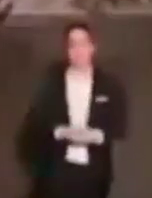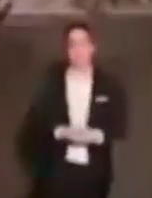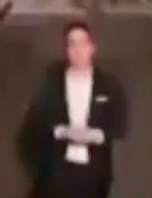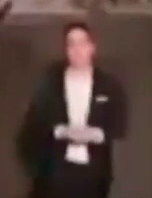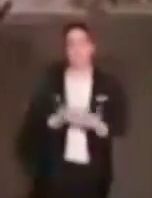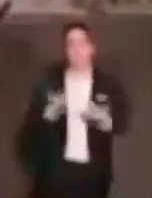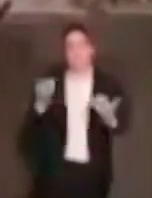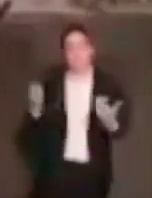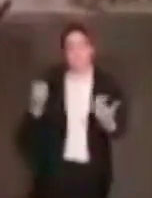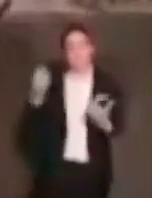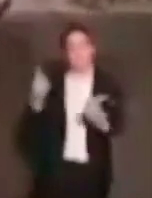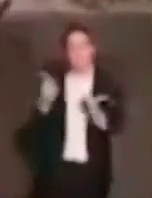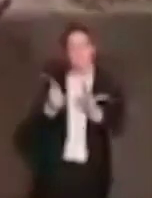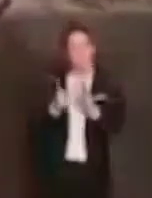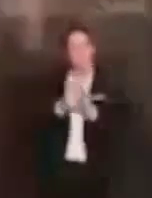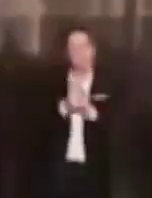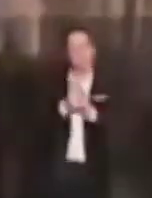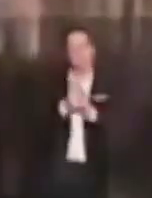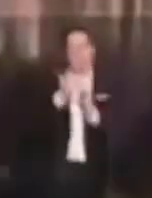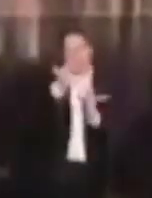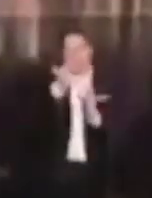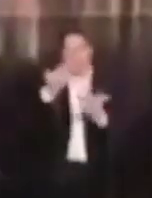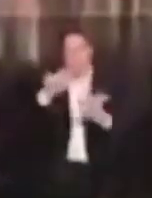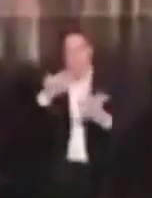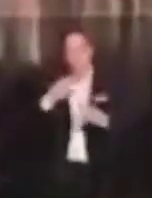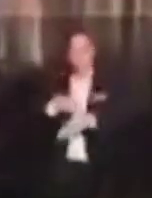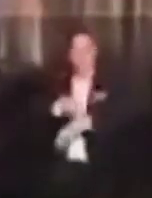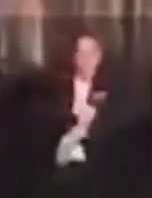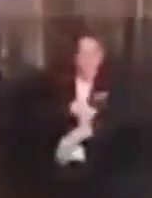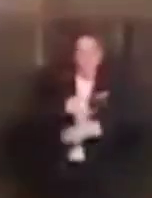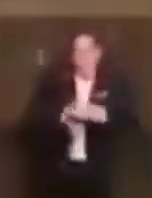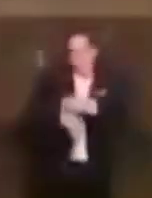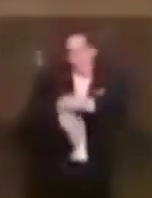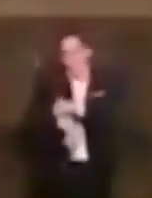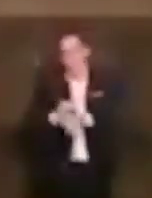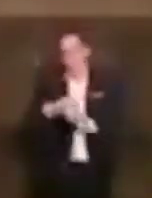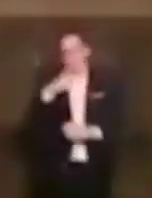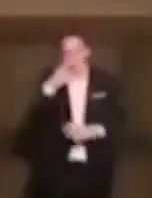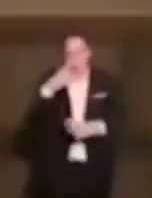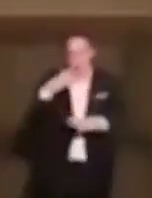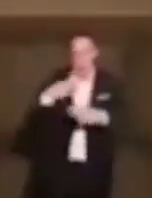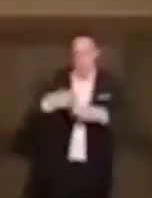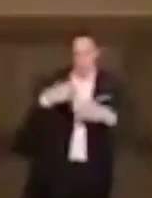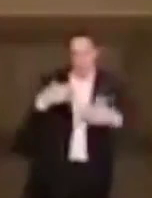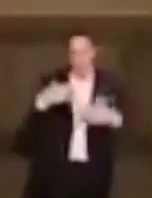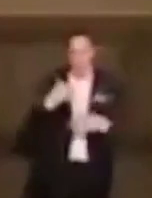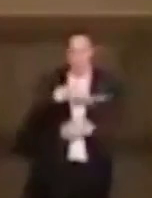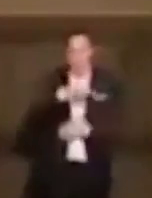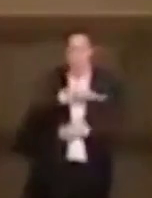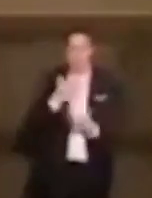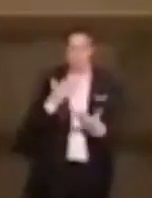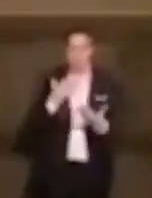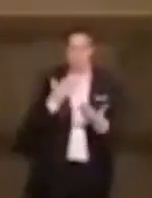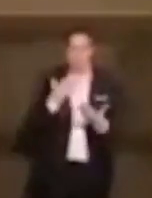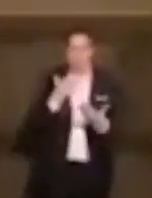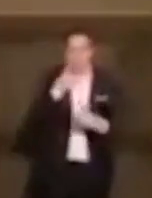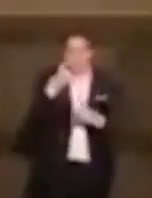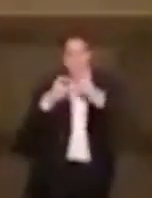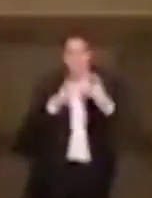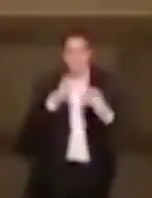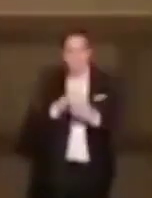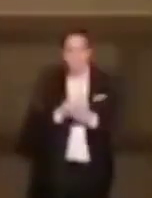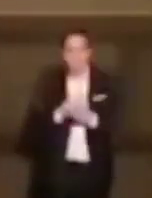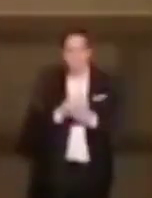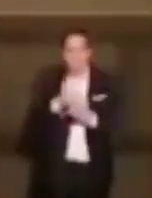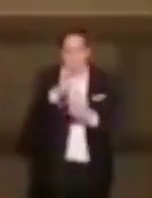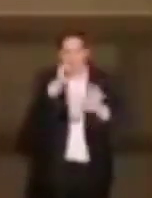این فقط عمر نبود که به پیامبرتان توهین کرد، بلکه همسرش عایشه هم به او